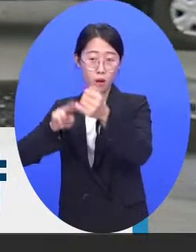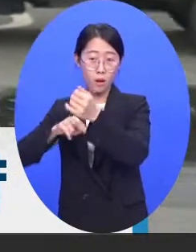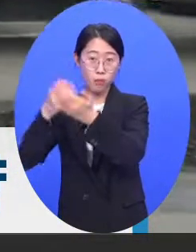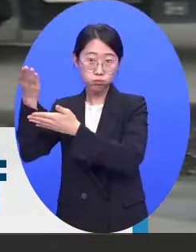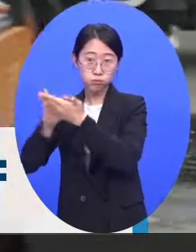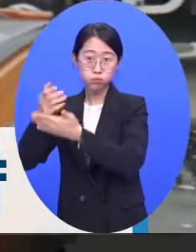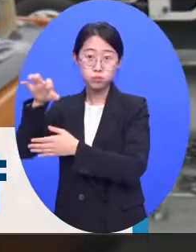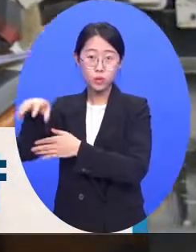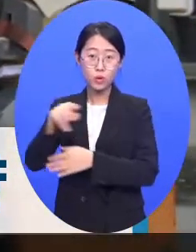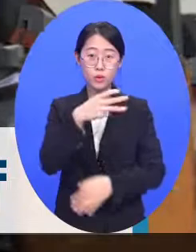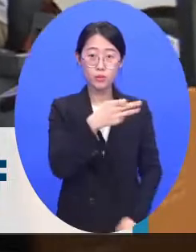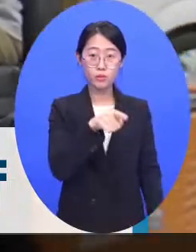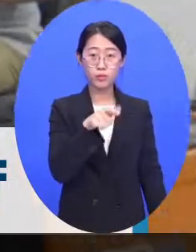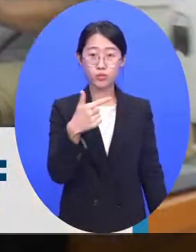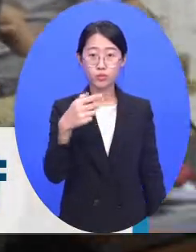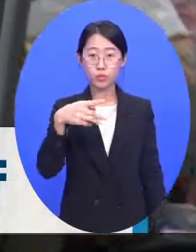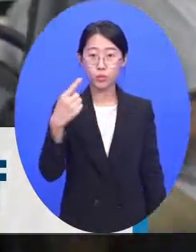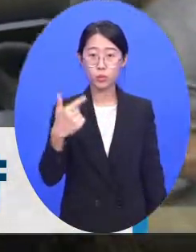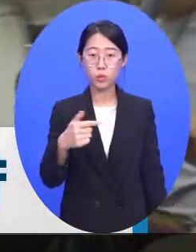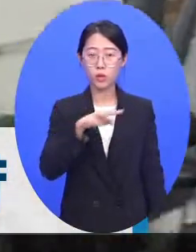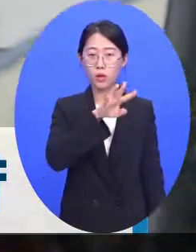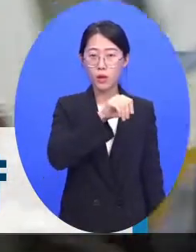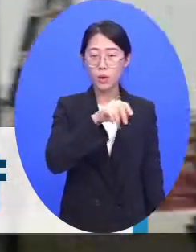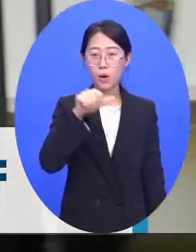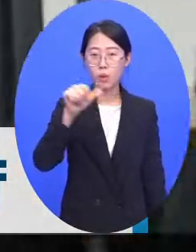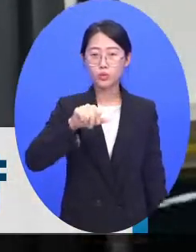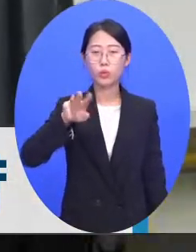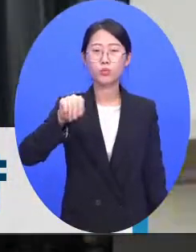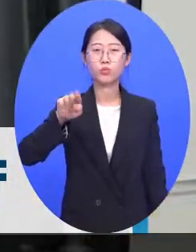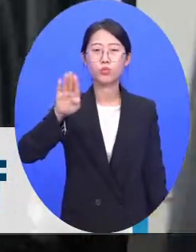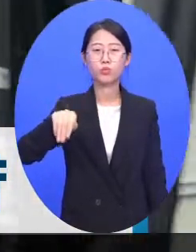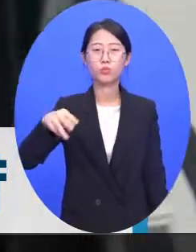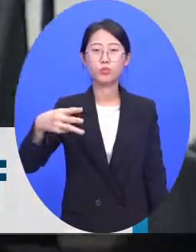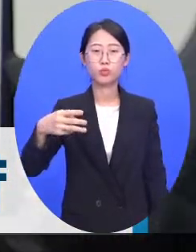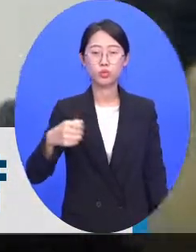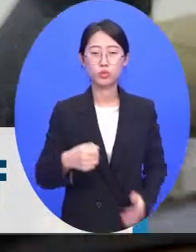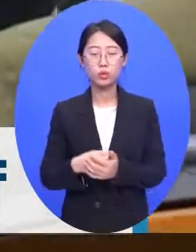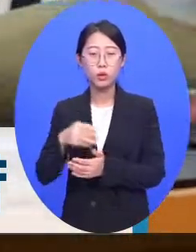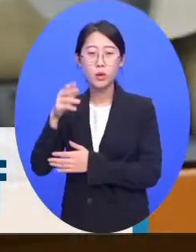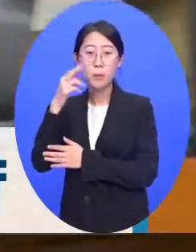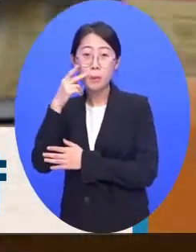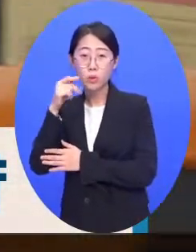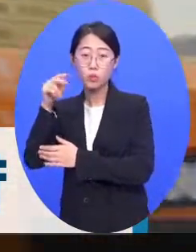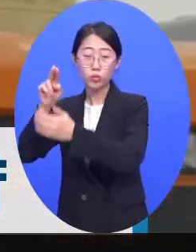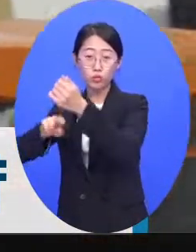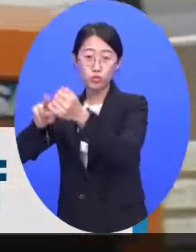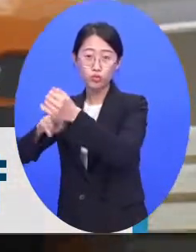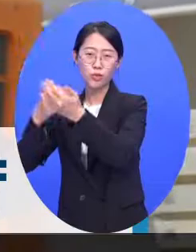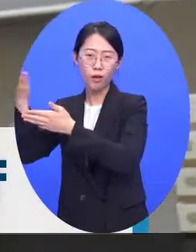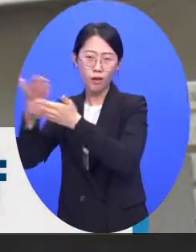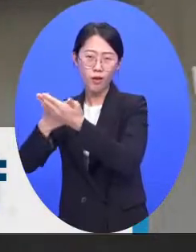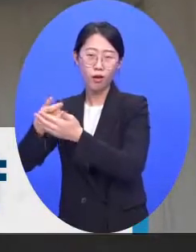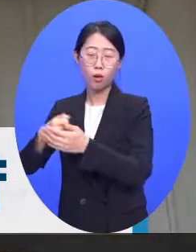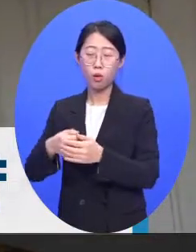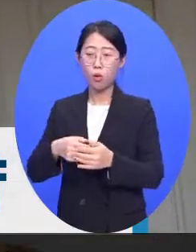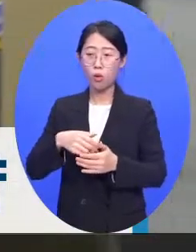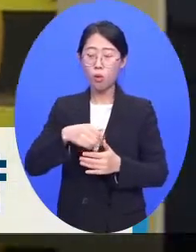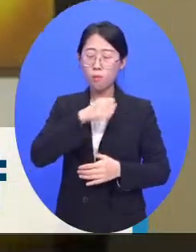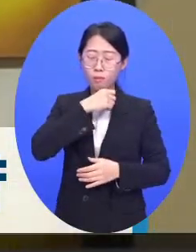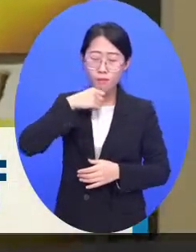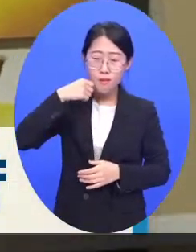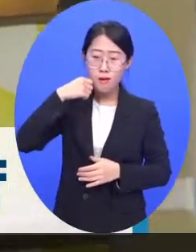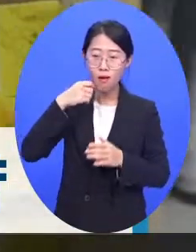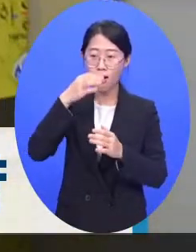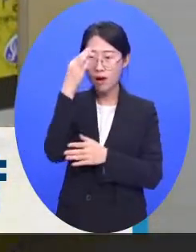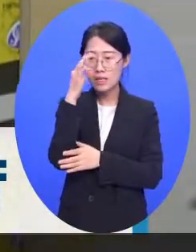미국으로 선적한 천안배는 13.6톤, 금액으로 4만 5천불로 꾸준히 미국 수출길에 오르고 있는 천안배는